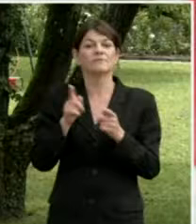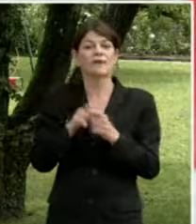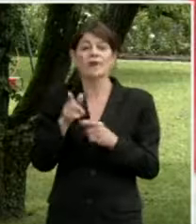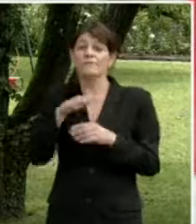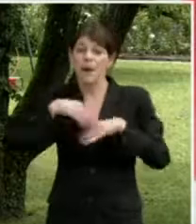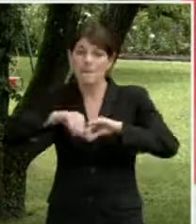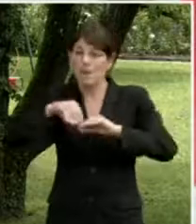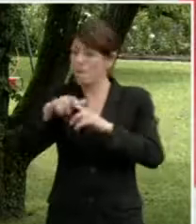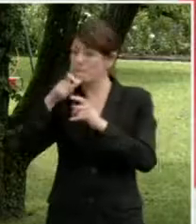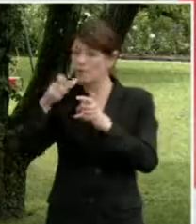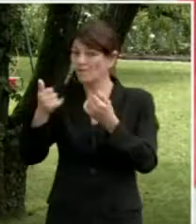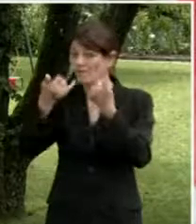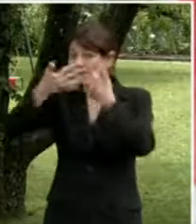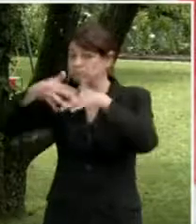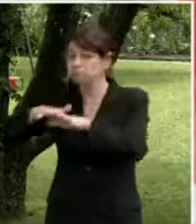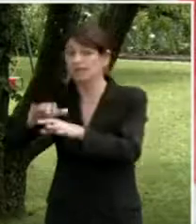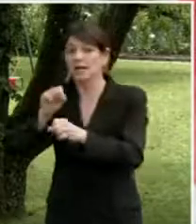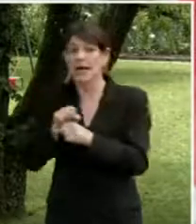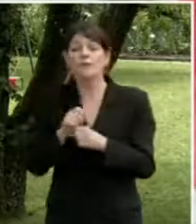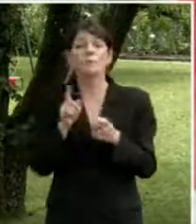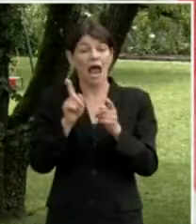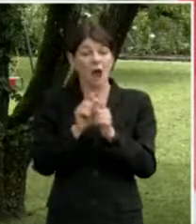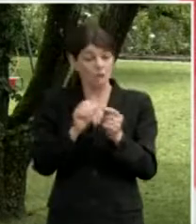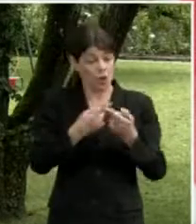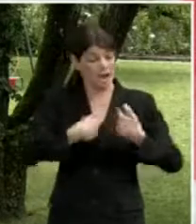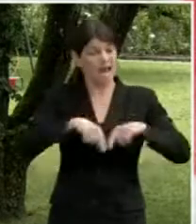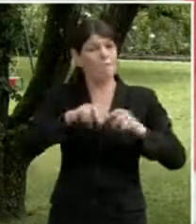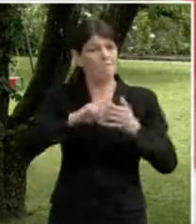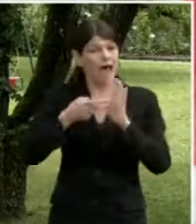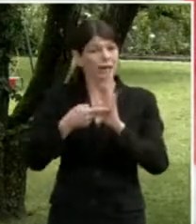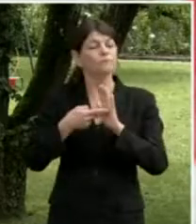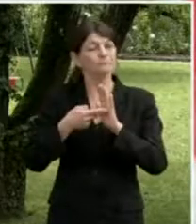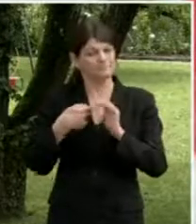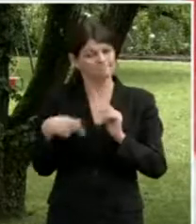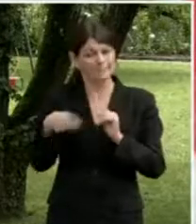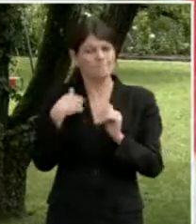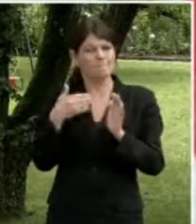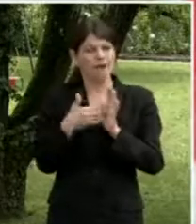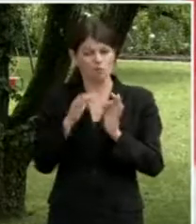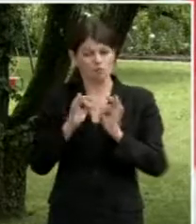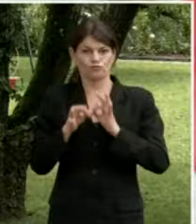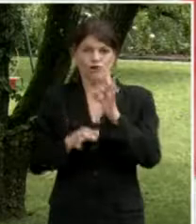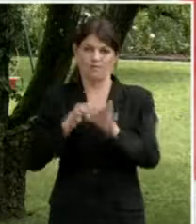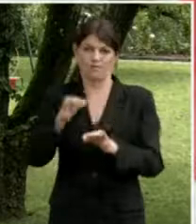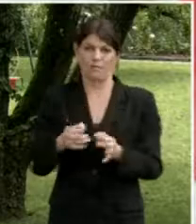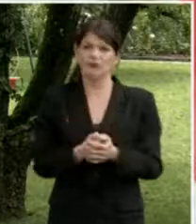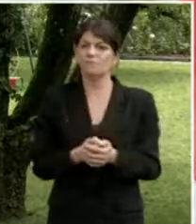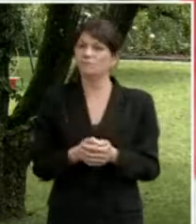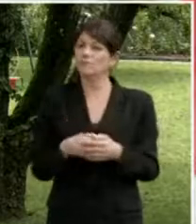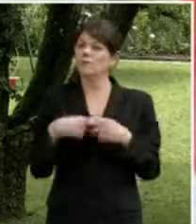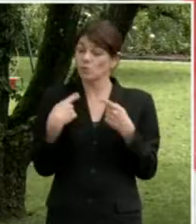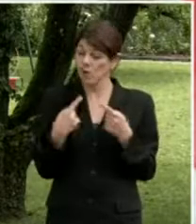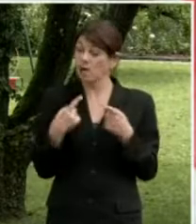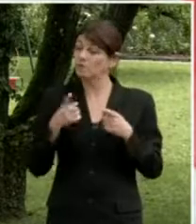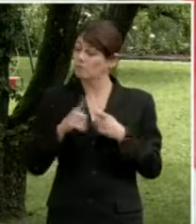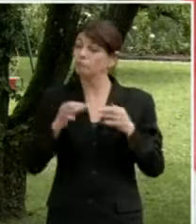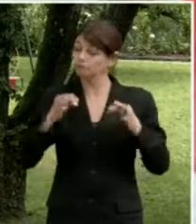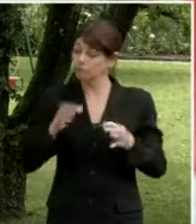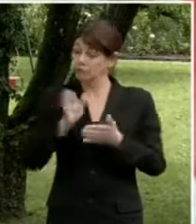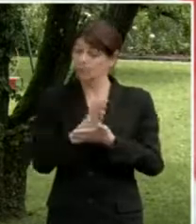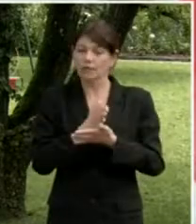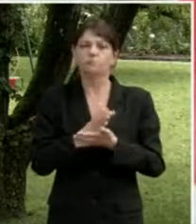Beruf und für die Raumplanung entwickeln, sowie dann konsequent umsetzen.